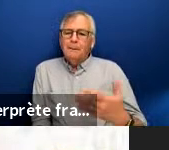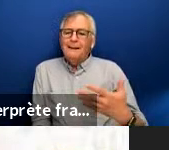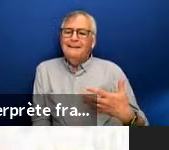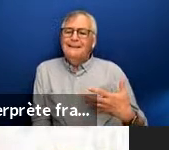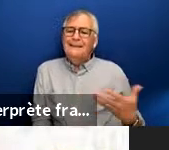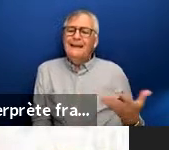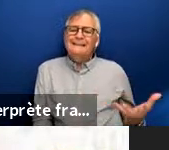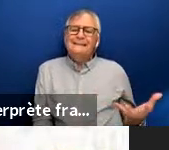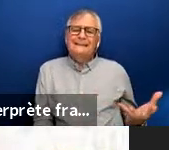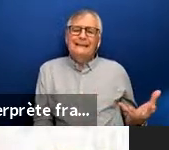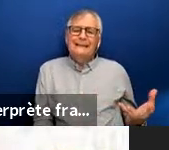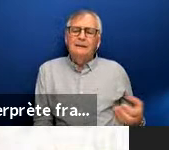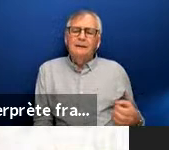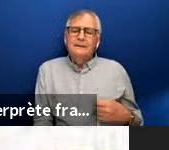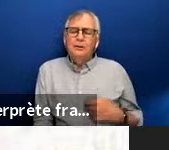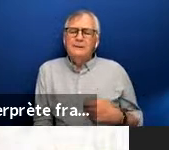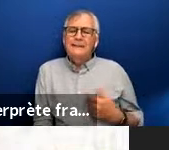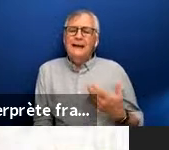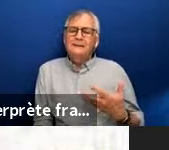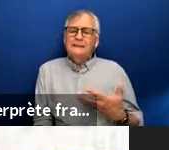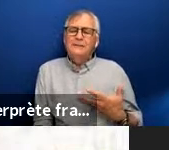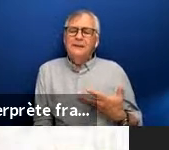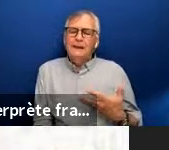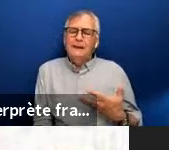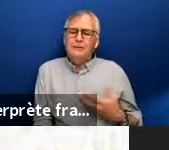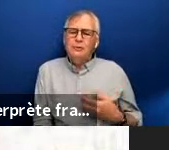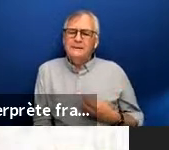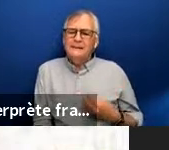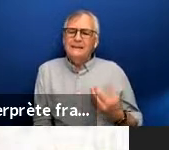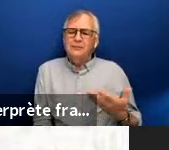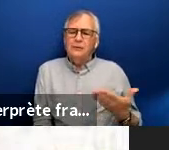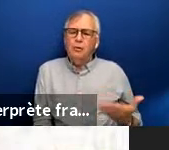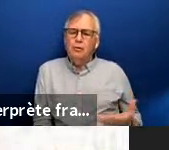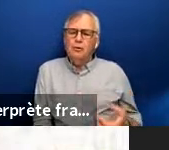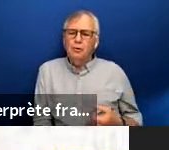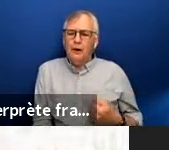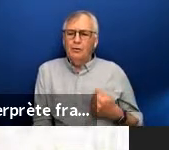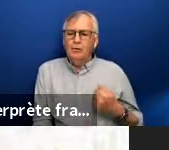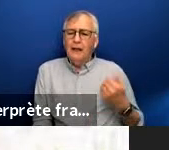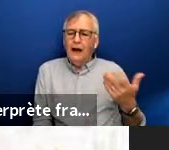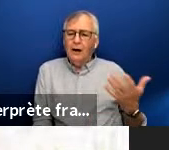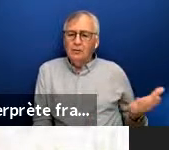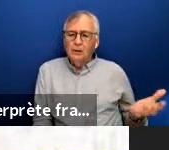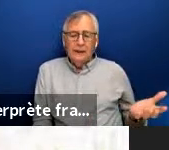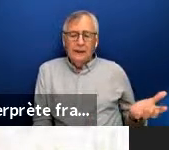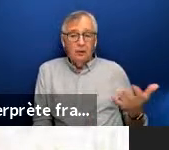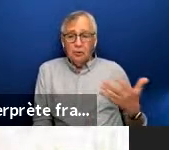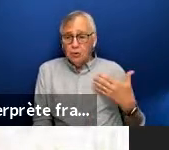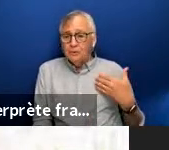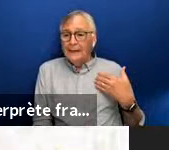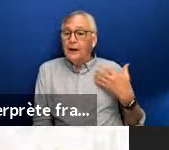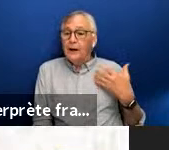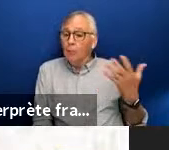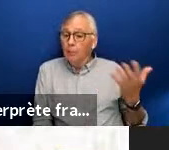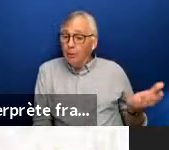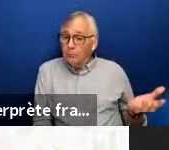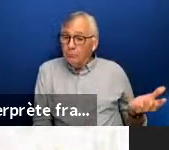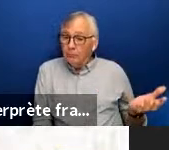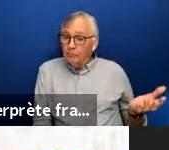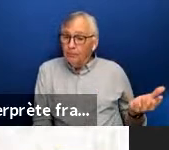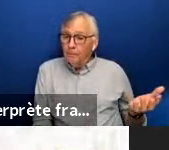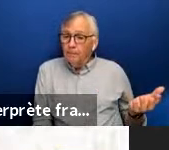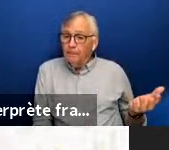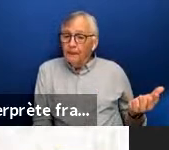Tantôt, j'ai parlé d'identité, de s'identifier, que les sourds s'identifient à une culture, à une langue, et il y a toujours des